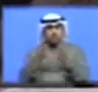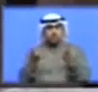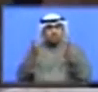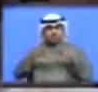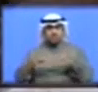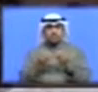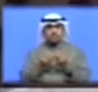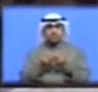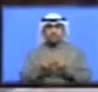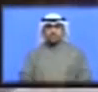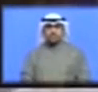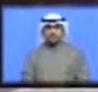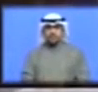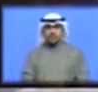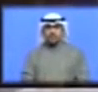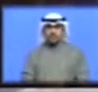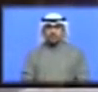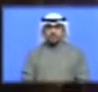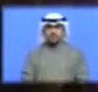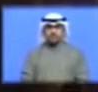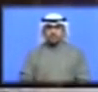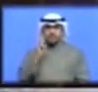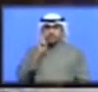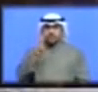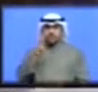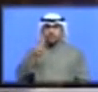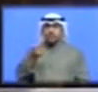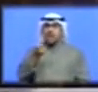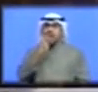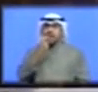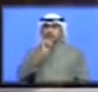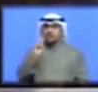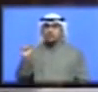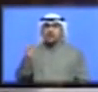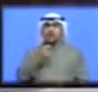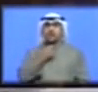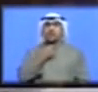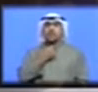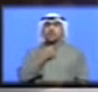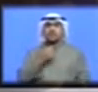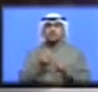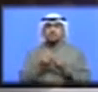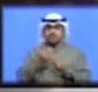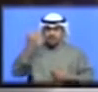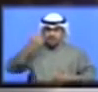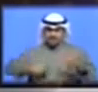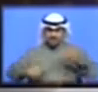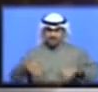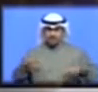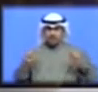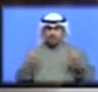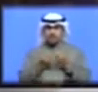بعلاج الغدد اللعابية. علاج الغدة الدرقية أو علاج ما بعد عملية الغدة الدرقية من ناحية